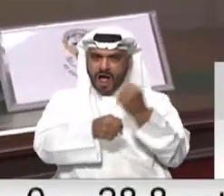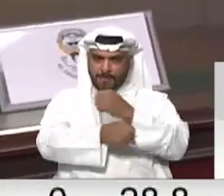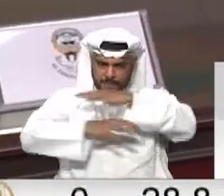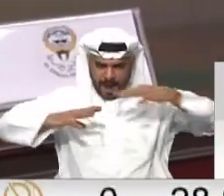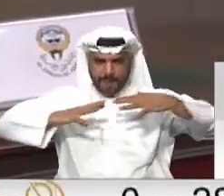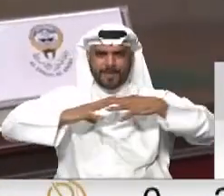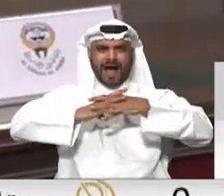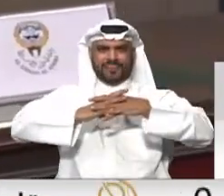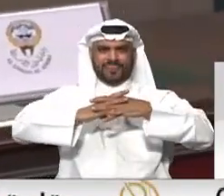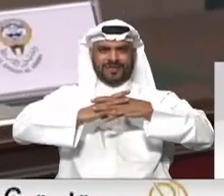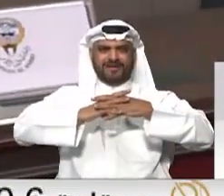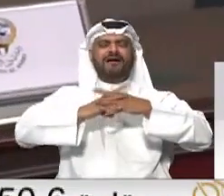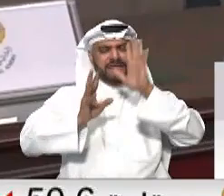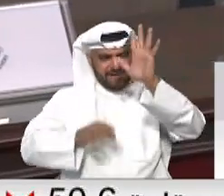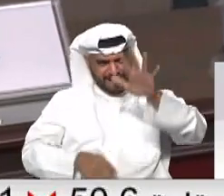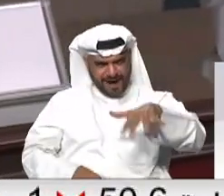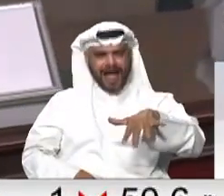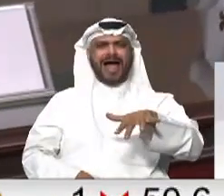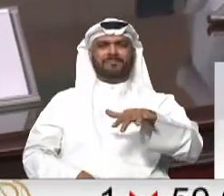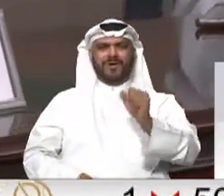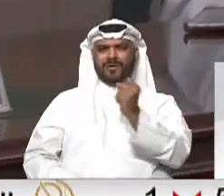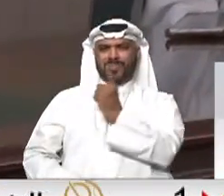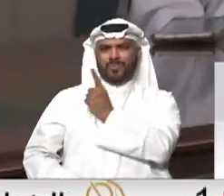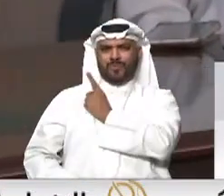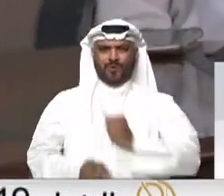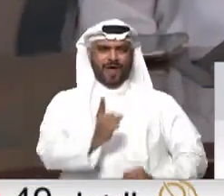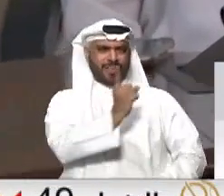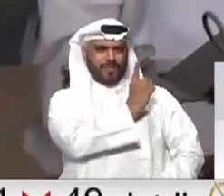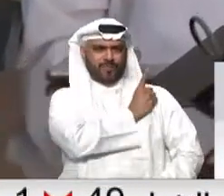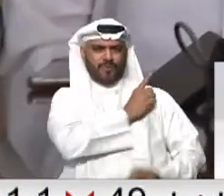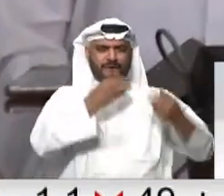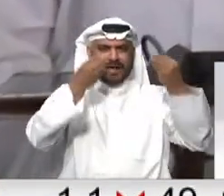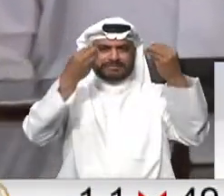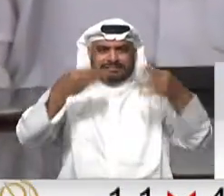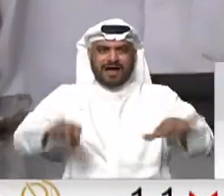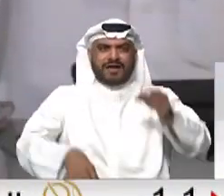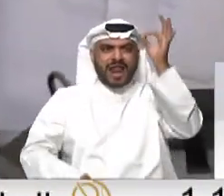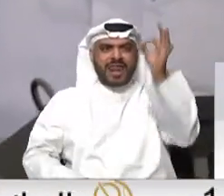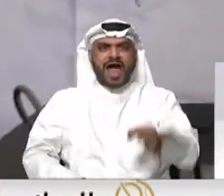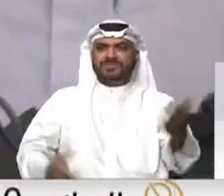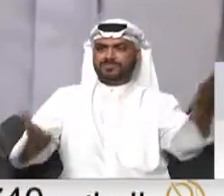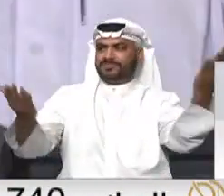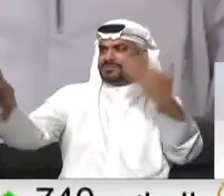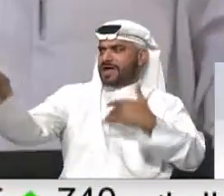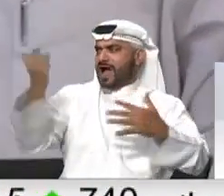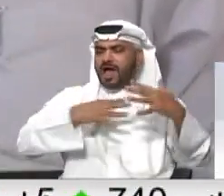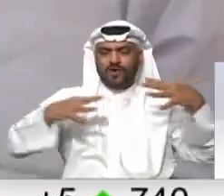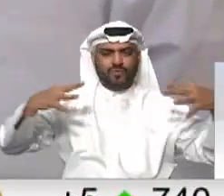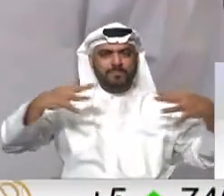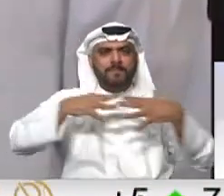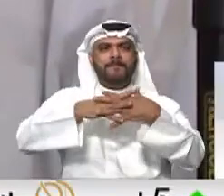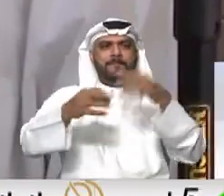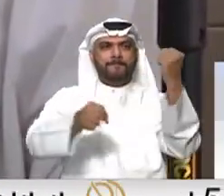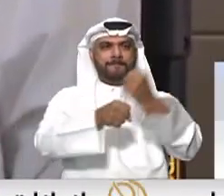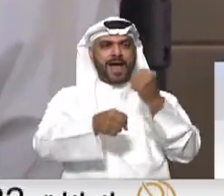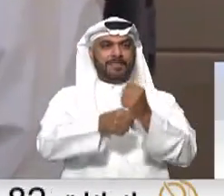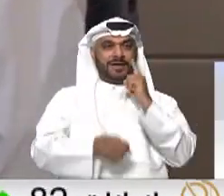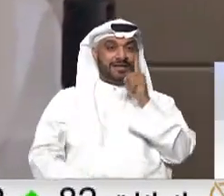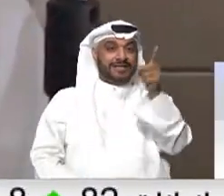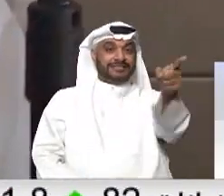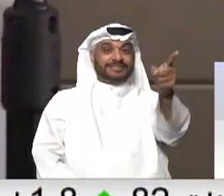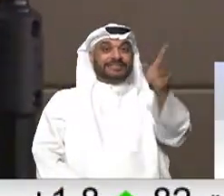لرفع مستوى العمل السياحي في البلاد وعلى هذا السياق اقامت الجمعيه الكويتيه للمهرجانات